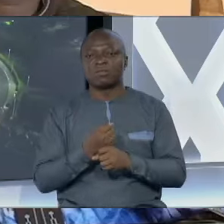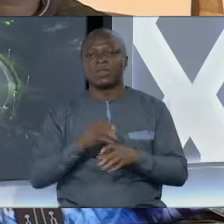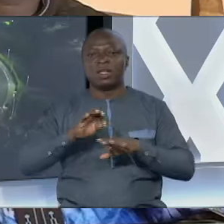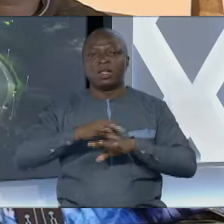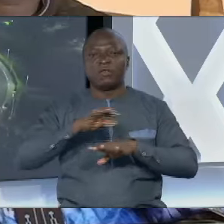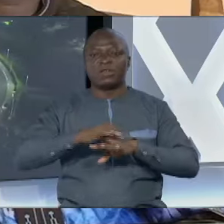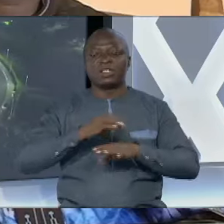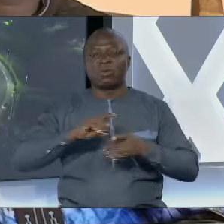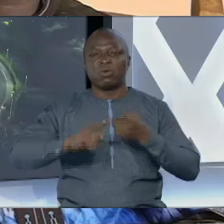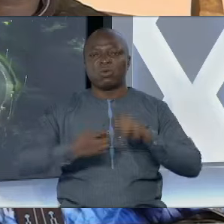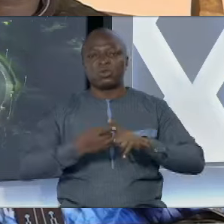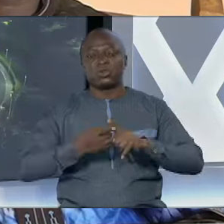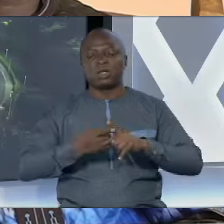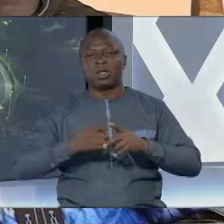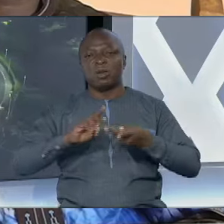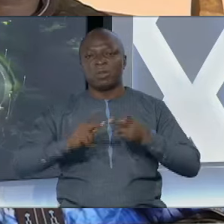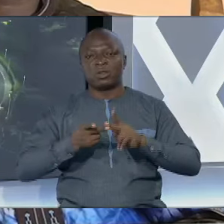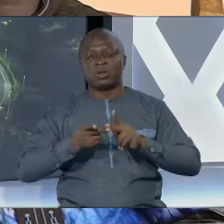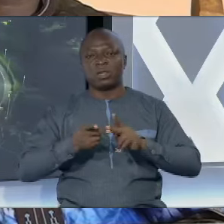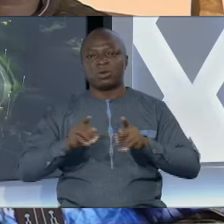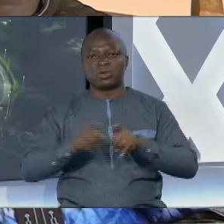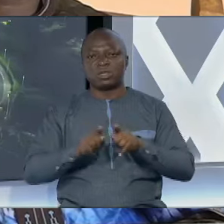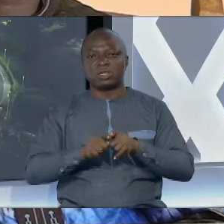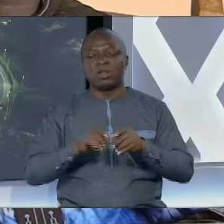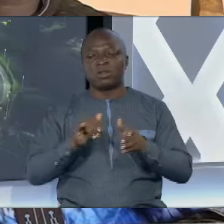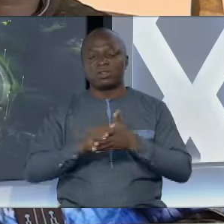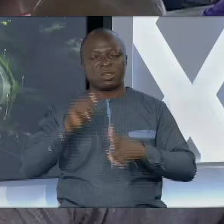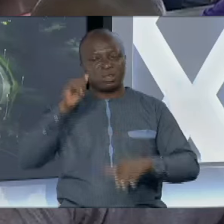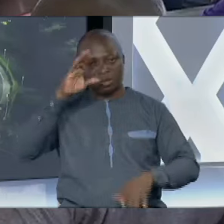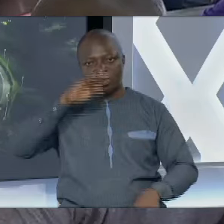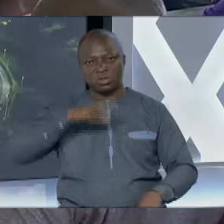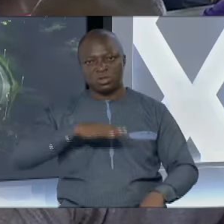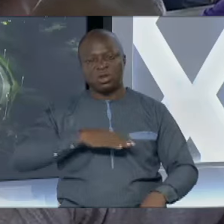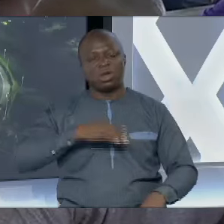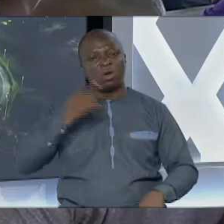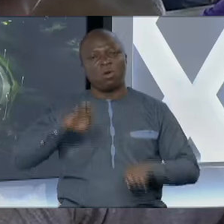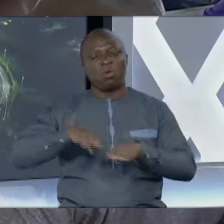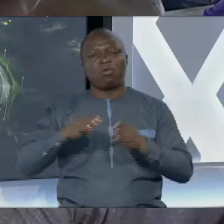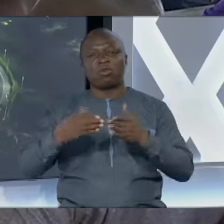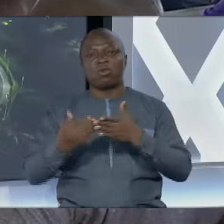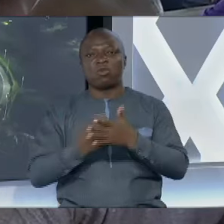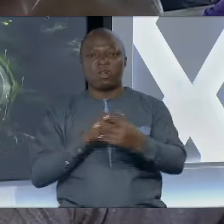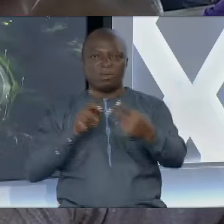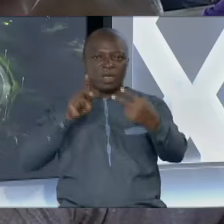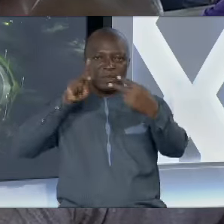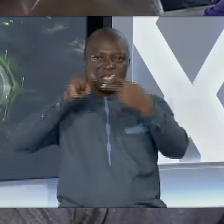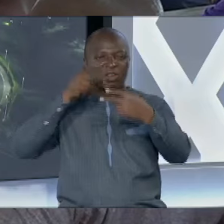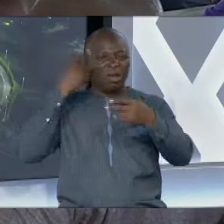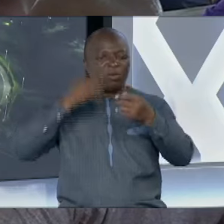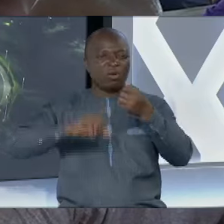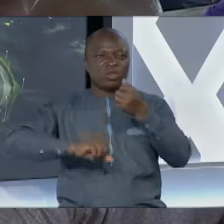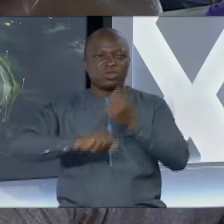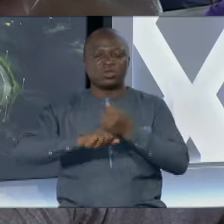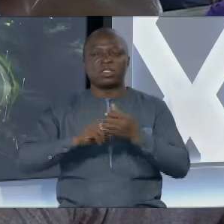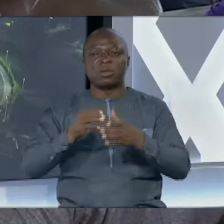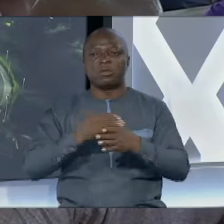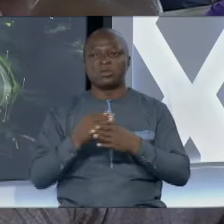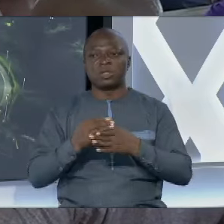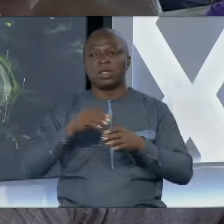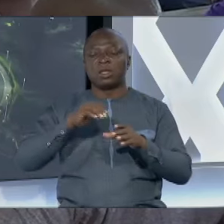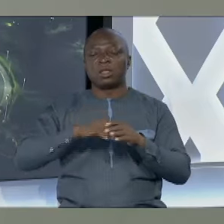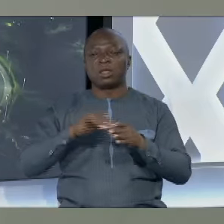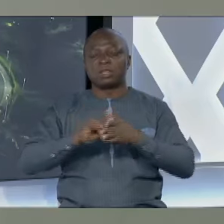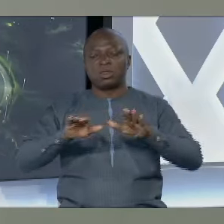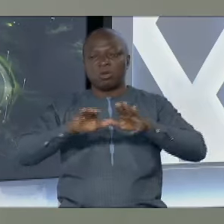fiancés ou conjoints des magistrats, Atandi Kofi Christ-Roy ouvre de nouvelles perspectives pour un soutien mutuel au sein de